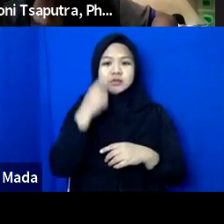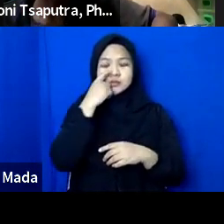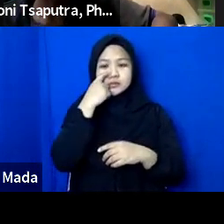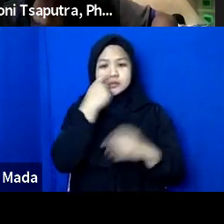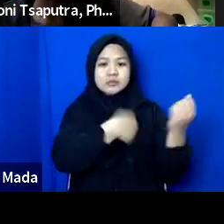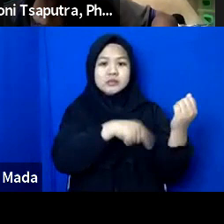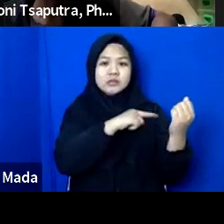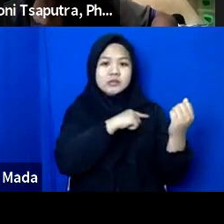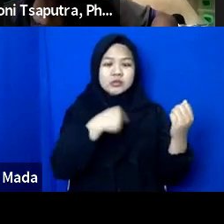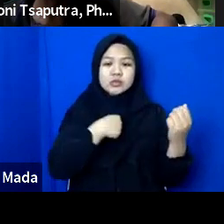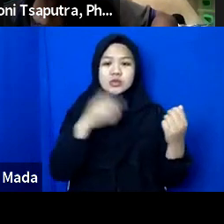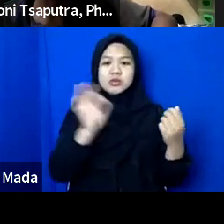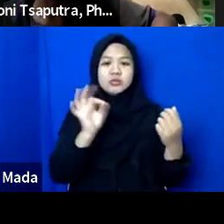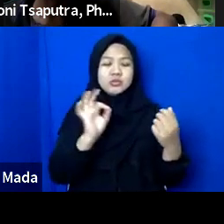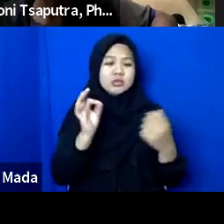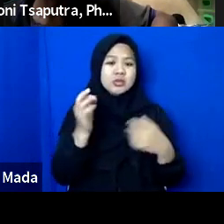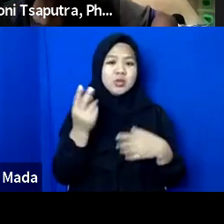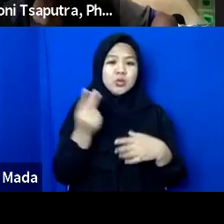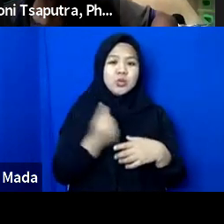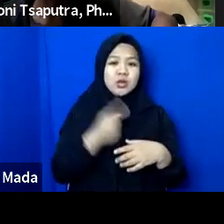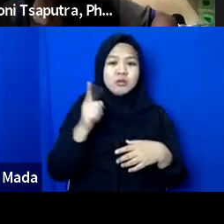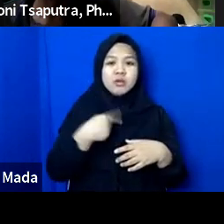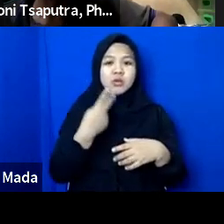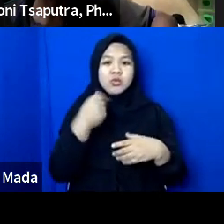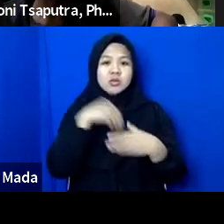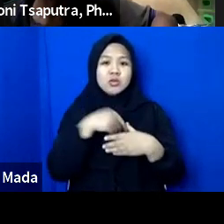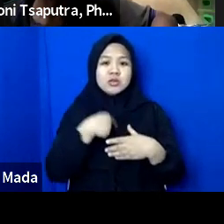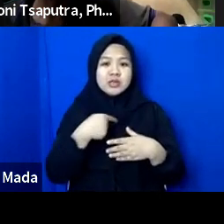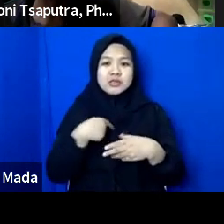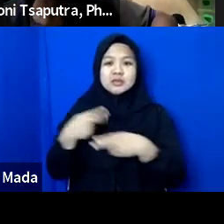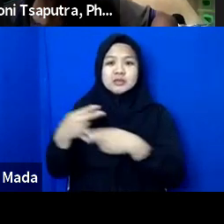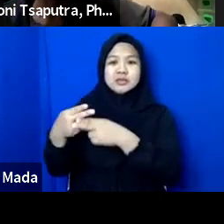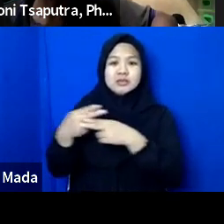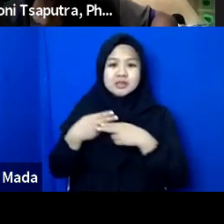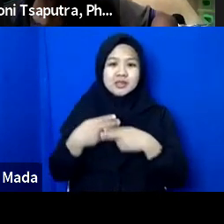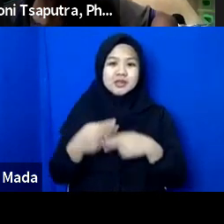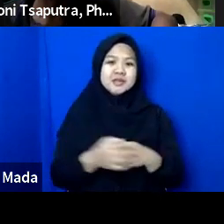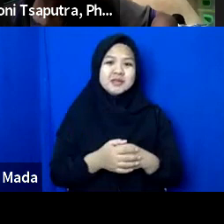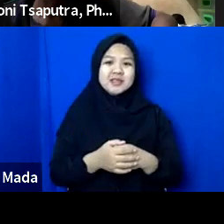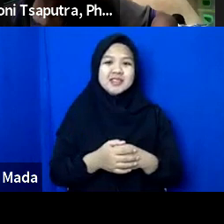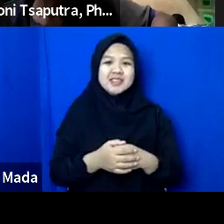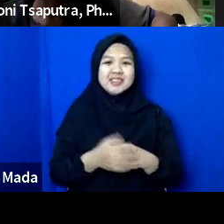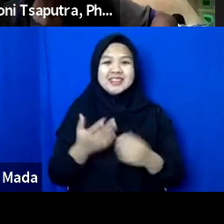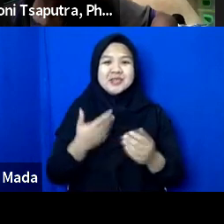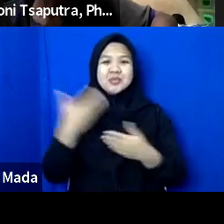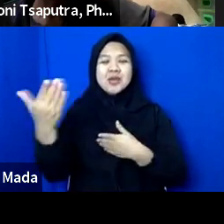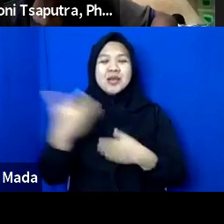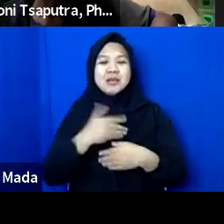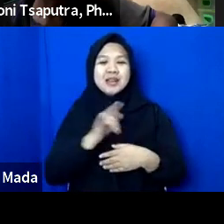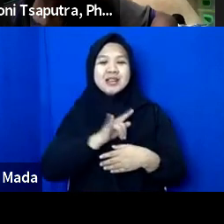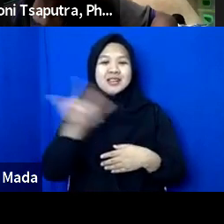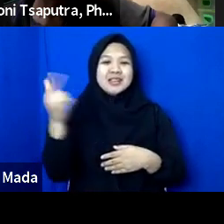kemampuan saya juga nggak punya uang itu pakai duit tabungan suami saya yang pinjam bolak-balik indonesia-amerika